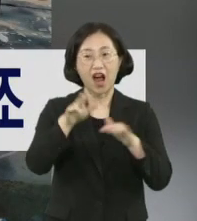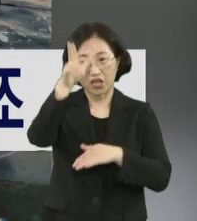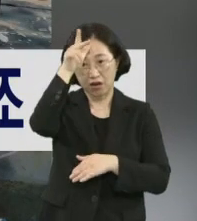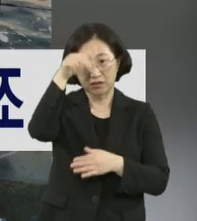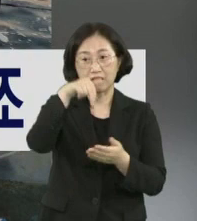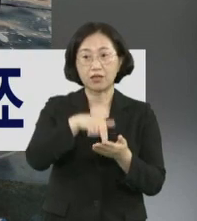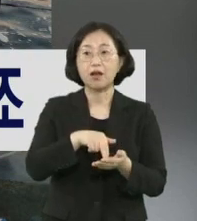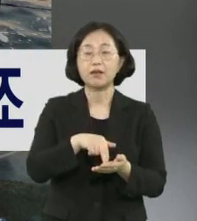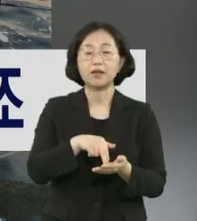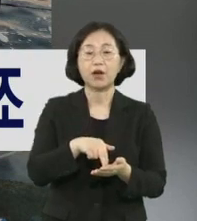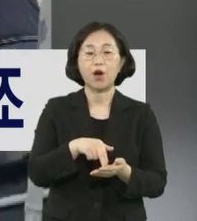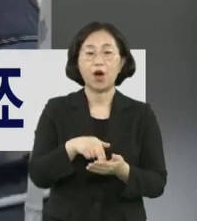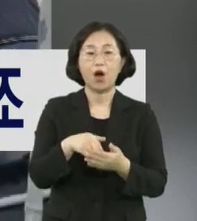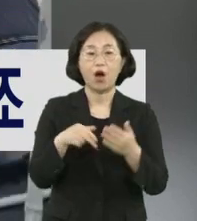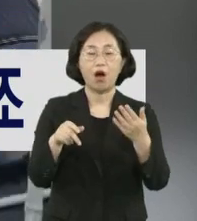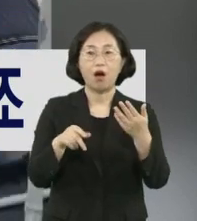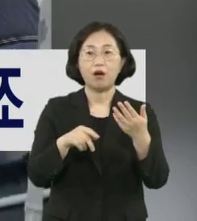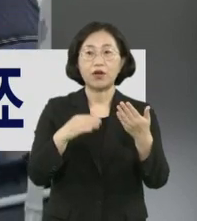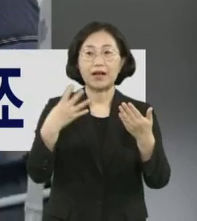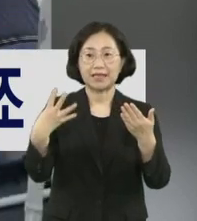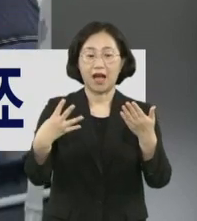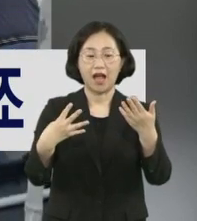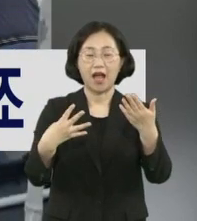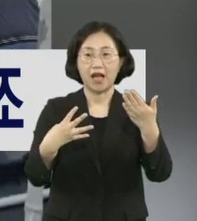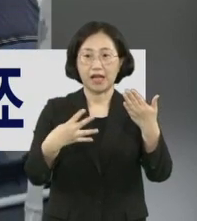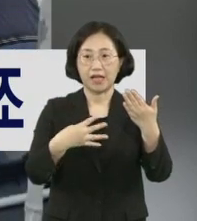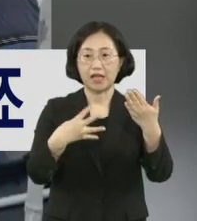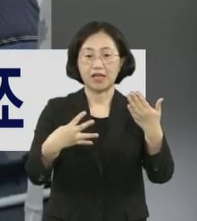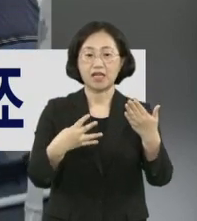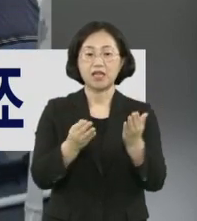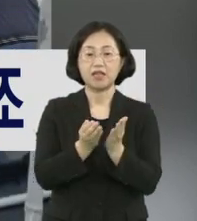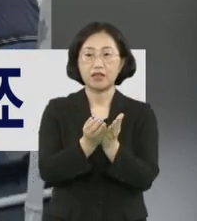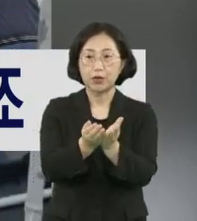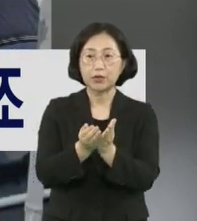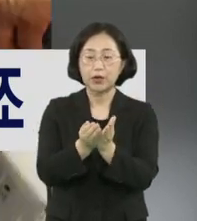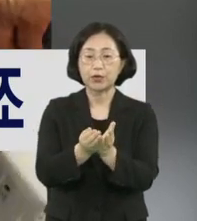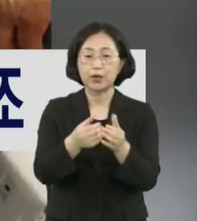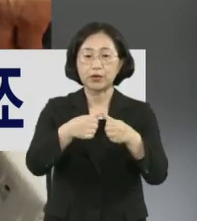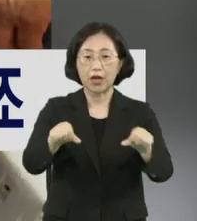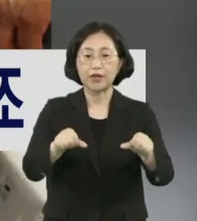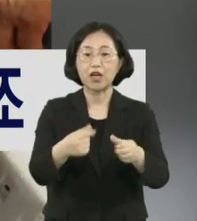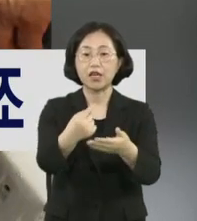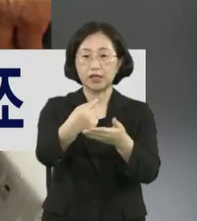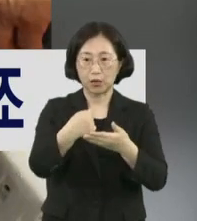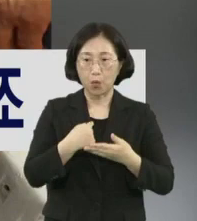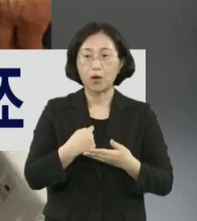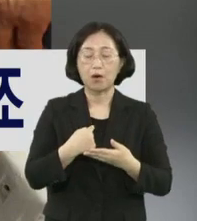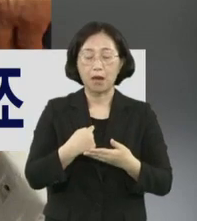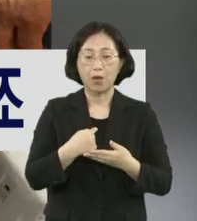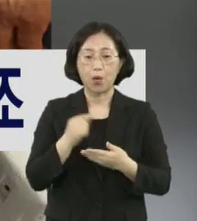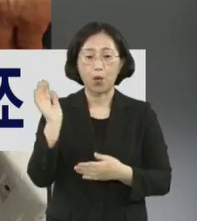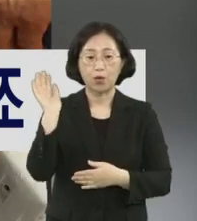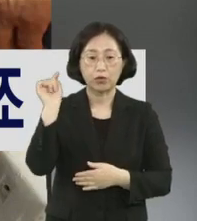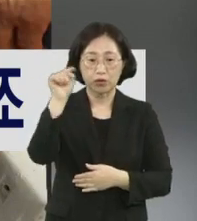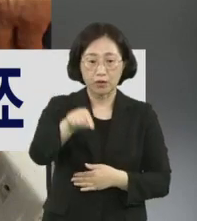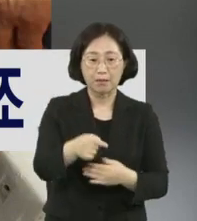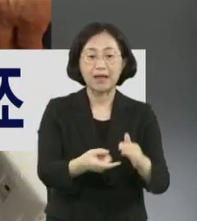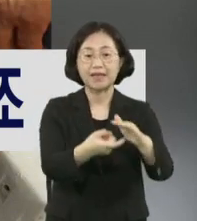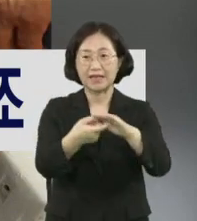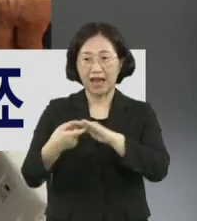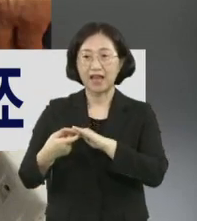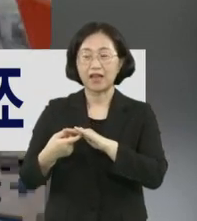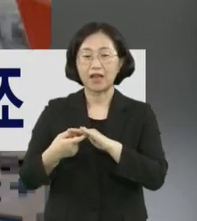보령해양경찰서는 지난 3일 홍원항 인근 해역에서 1.5톤급 레저보트가 손상됐다는 신고를 받고 출동해 예인하는